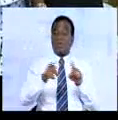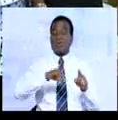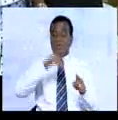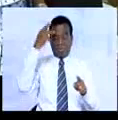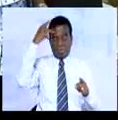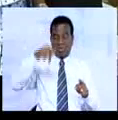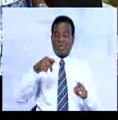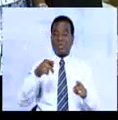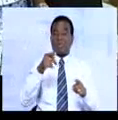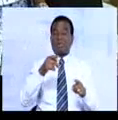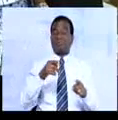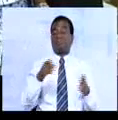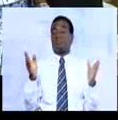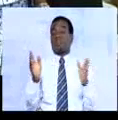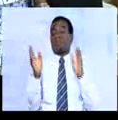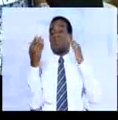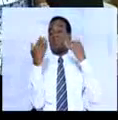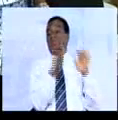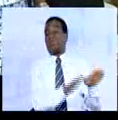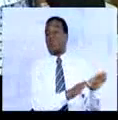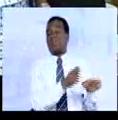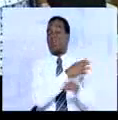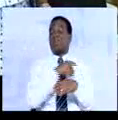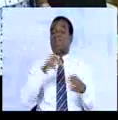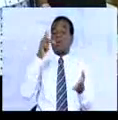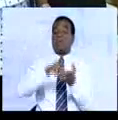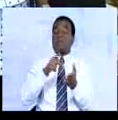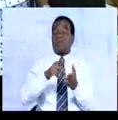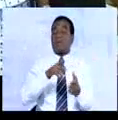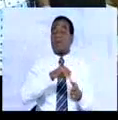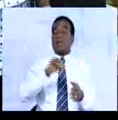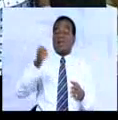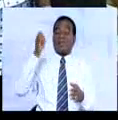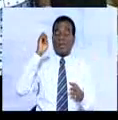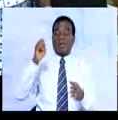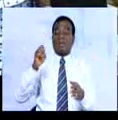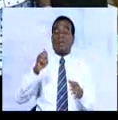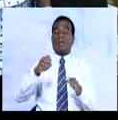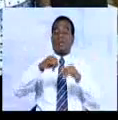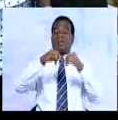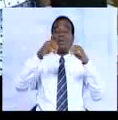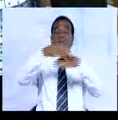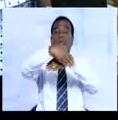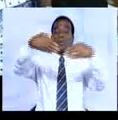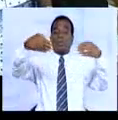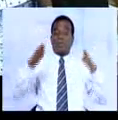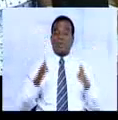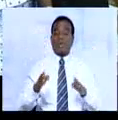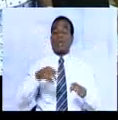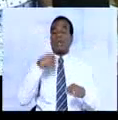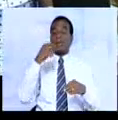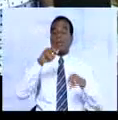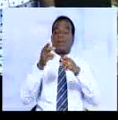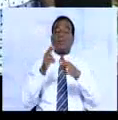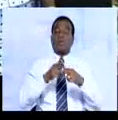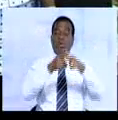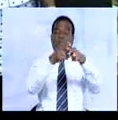on a tourné une page tous ensemble. Et à Paris, il y avait aussi donc un studio qui était baptisé Jean-Hélène, avec des discours aussi et de